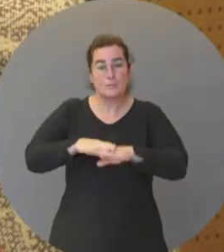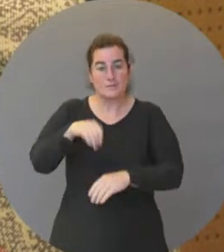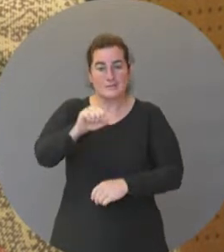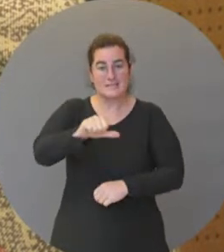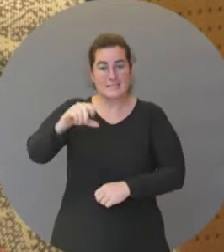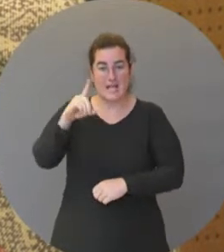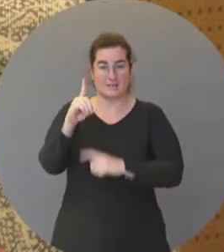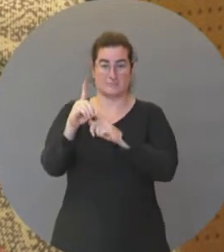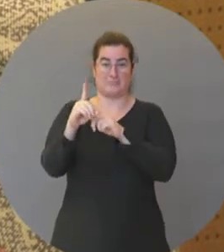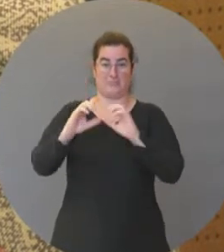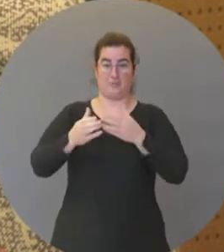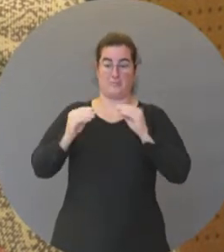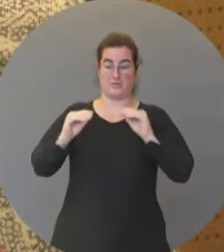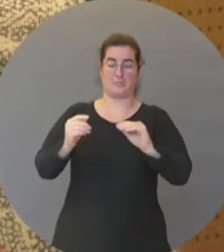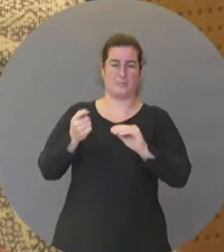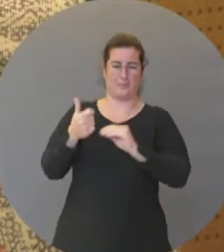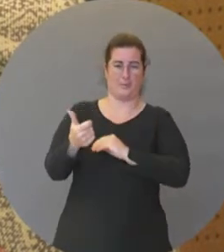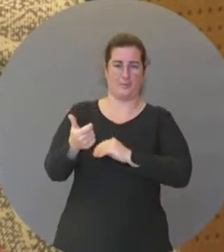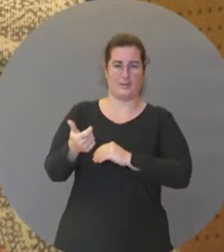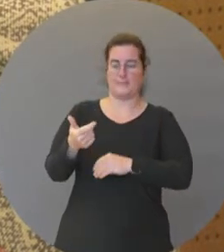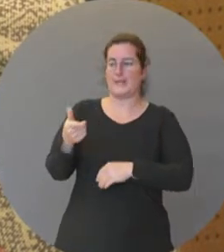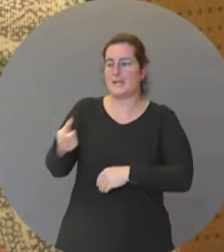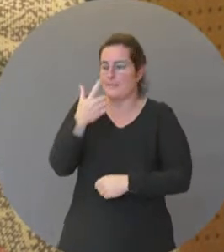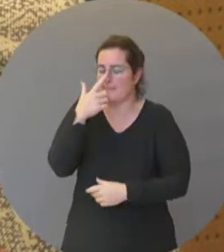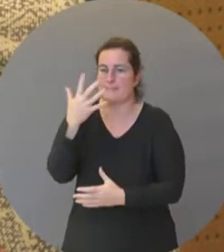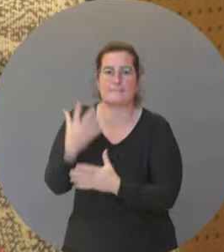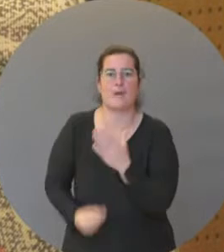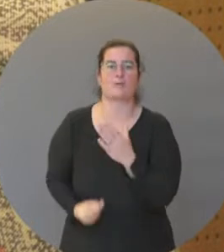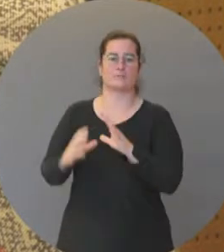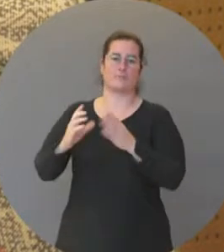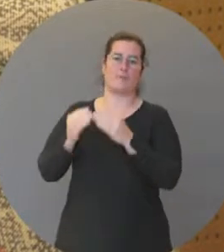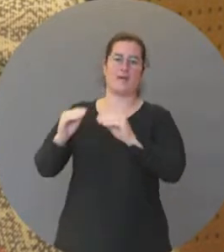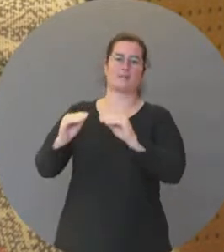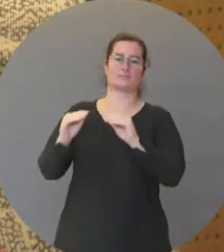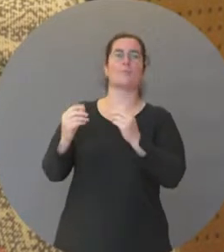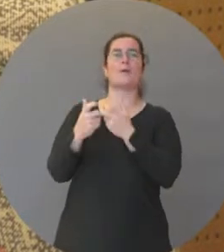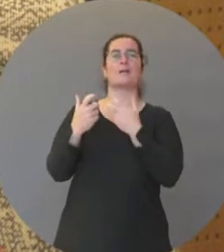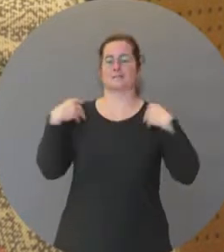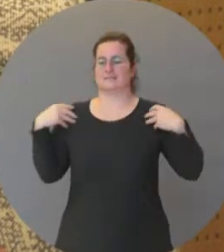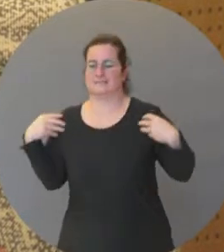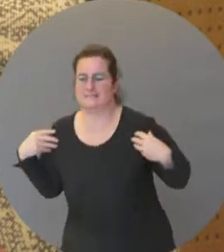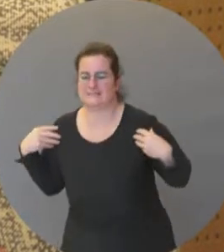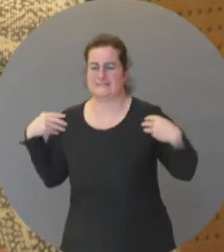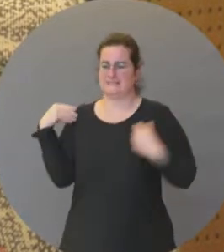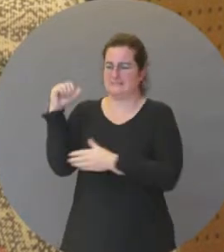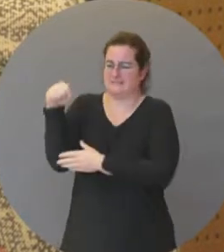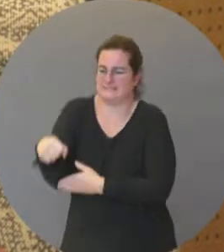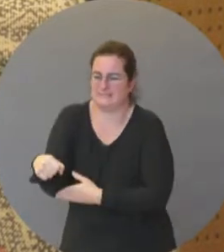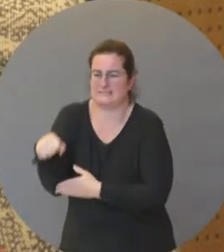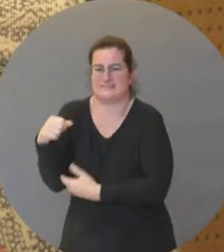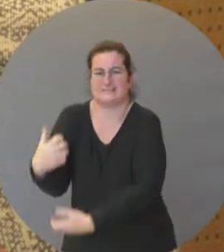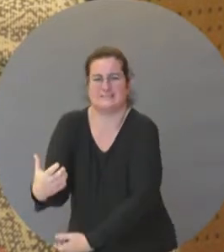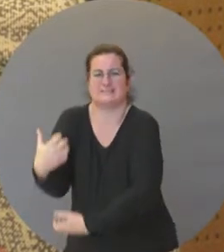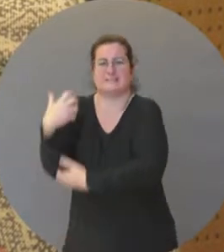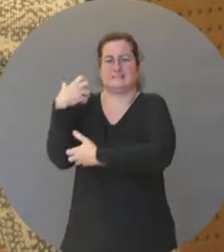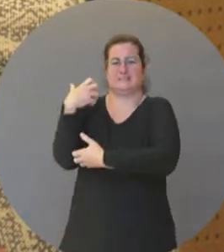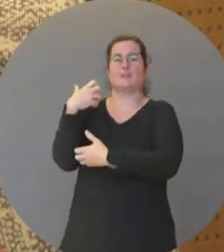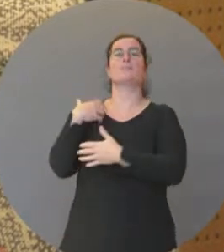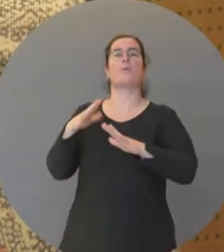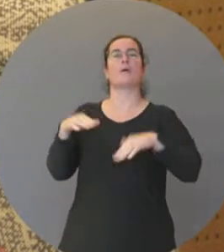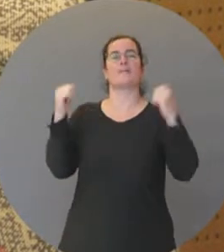proposées alors qu'elles en ont terriblement besoin sur les gestes postures pour limiter des troubles médicaux squelettiques